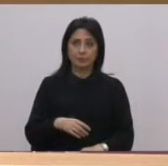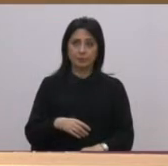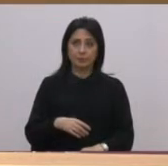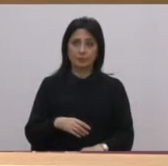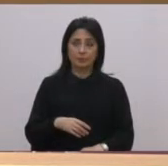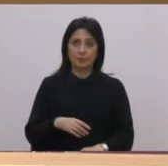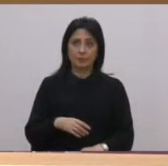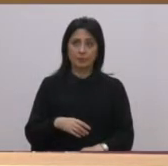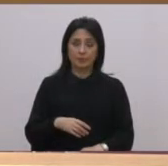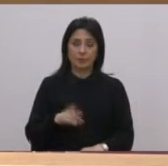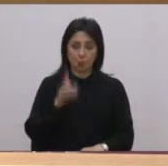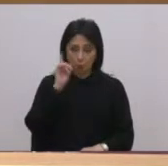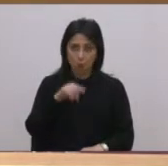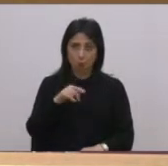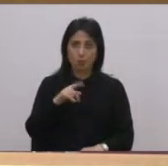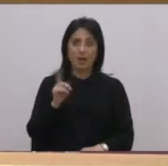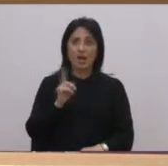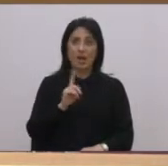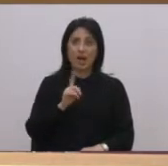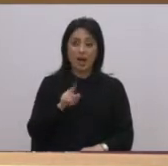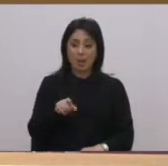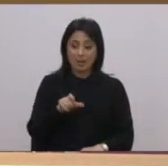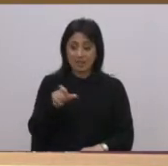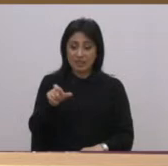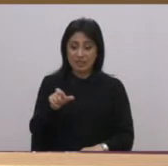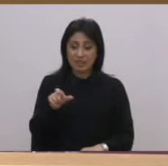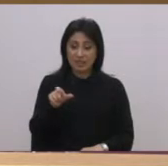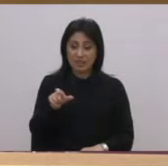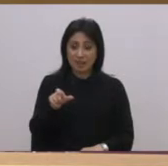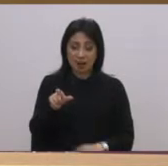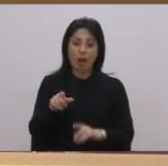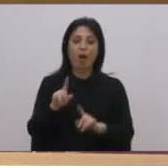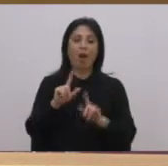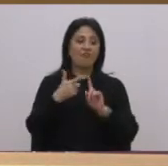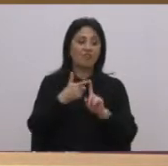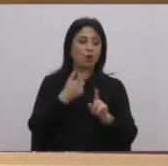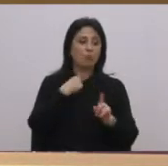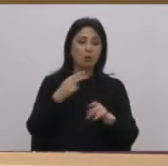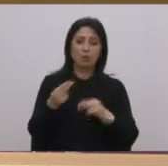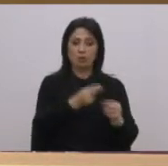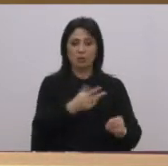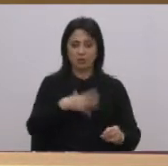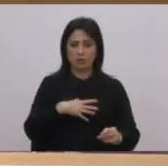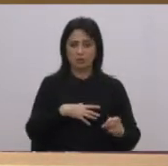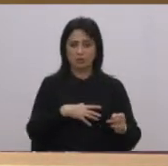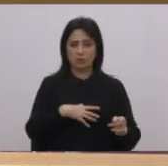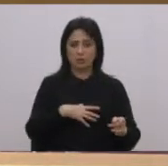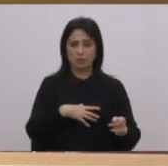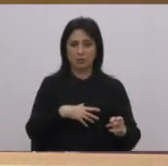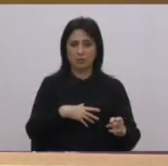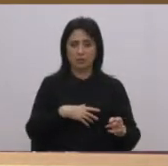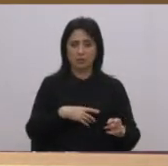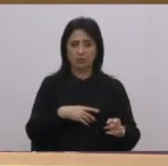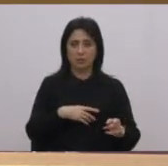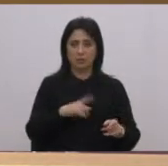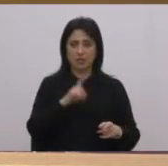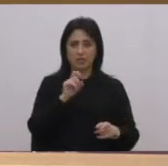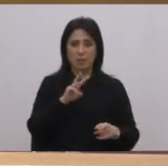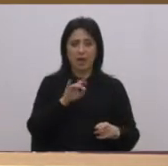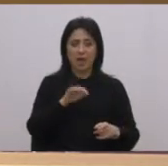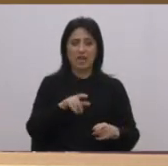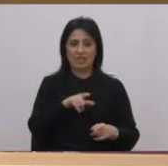ხო, ანუ რა ამ გზის მონაკვეთსაც 2021 წელს უნდა დასრულებულიყო ფაქტიურად ეს ზამლეთი